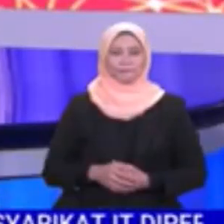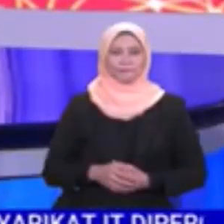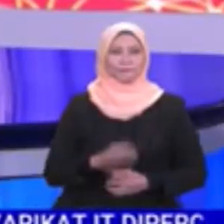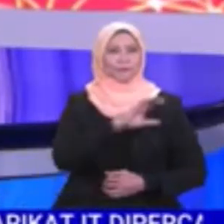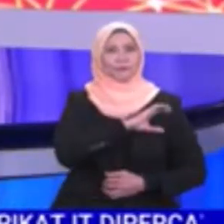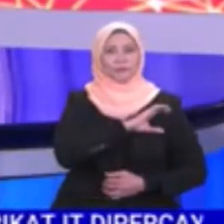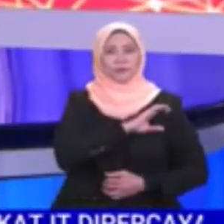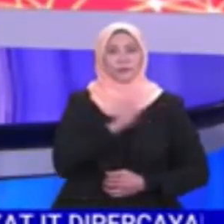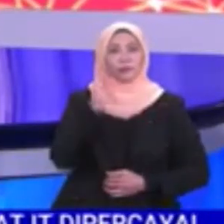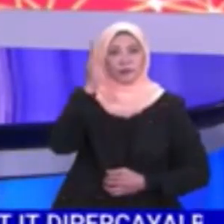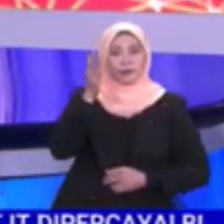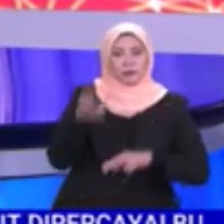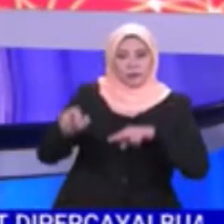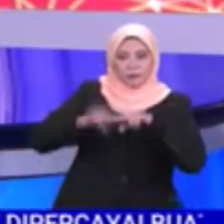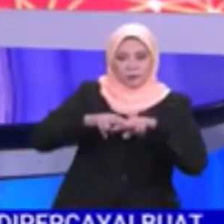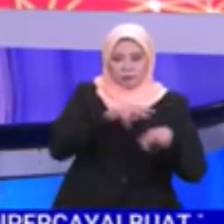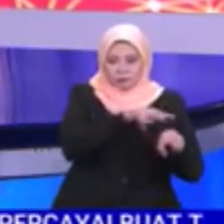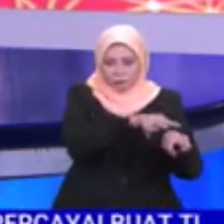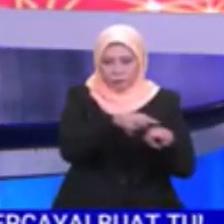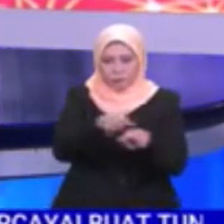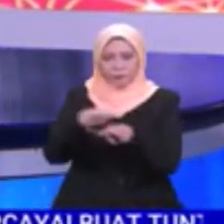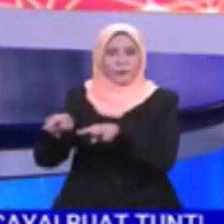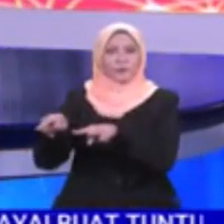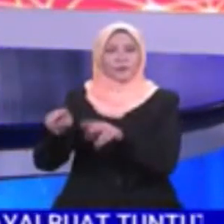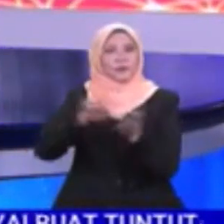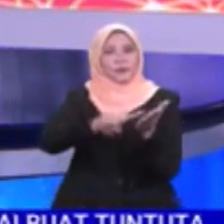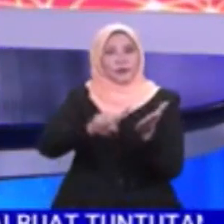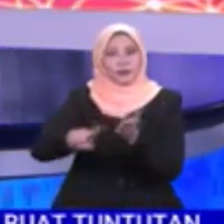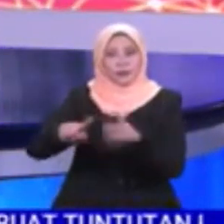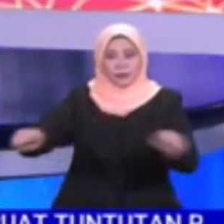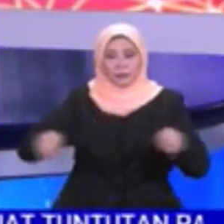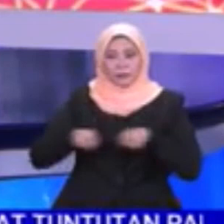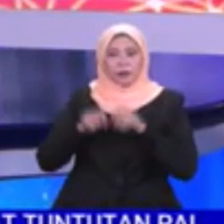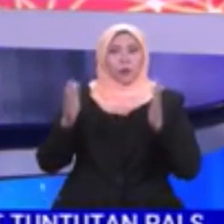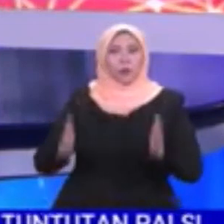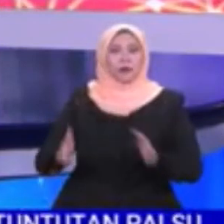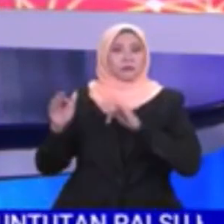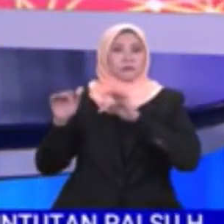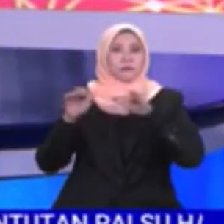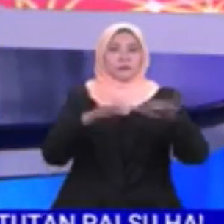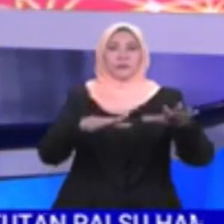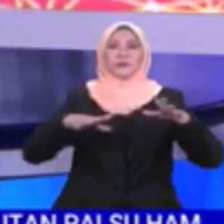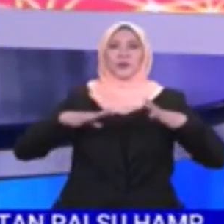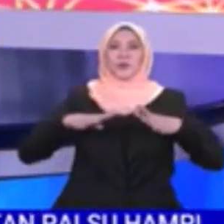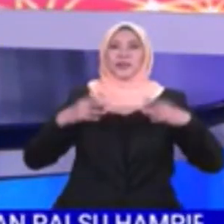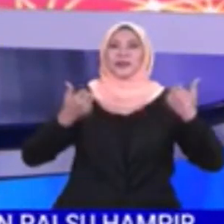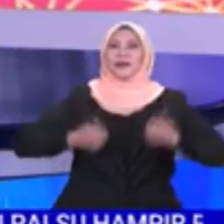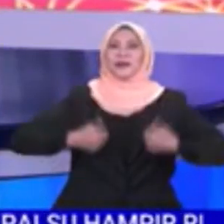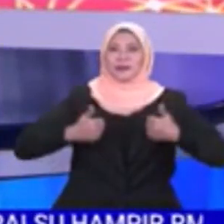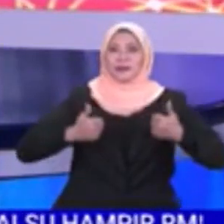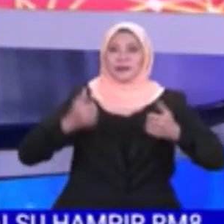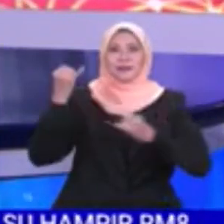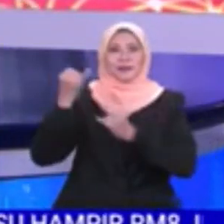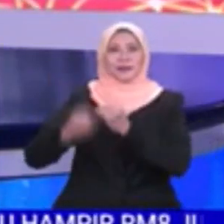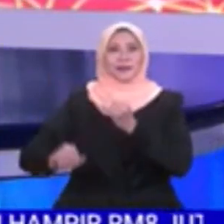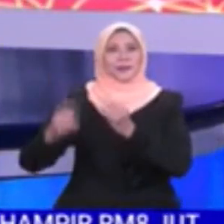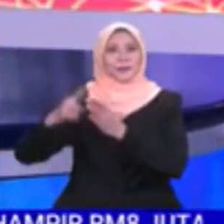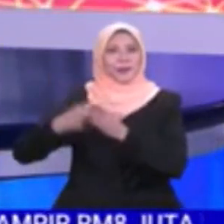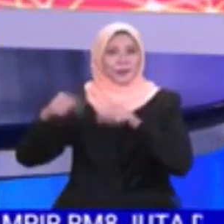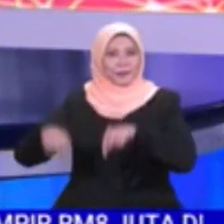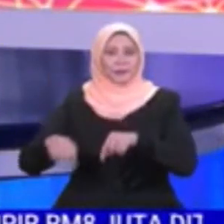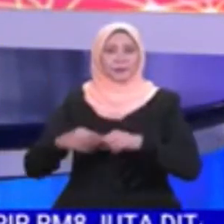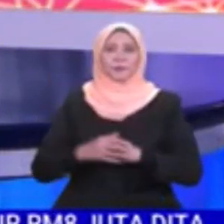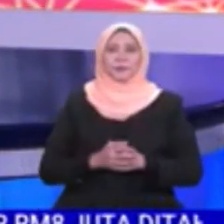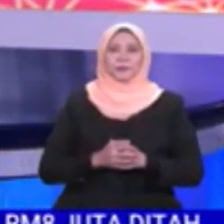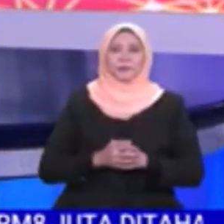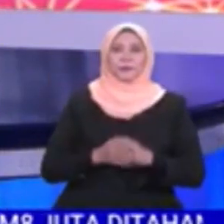Polis akan meningkatkan pemantauan dan pemeriksaan di kawasan tumpuan orang ramai menjelang cuti Aidilfitri hujung bulan ini. Ini bagi